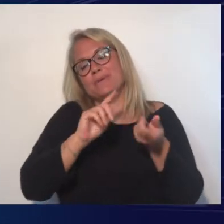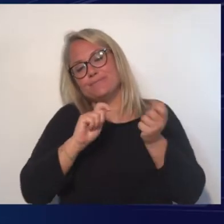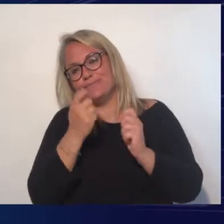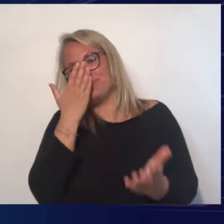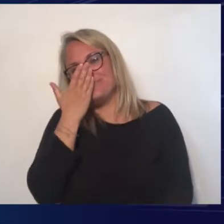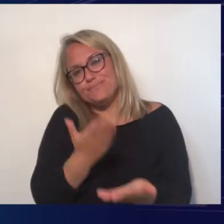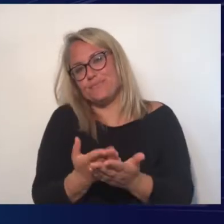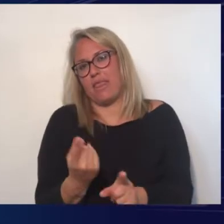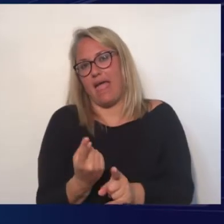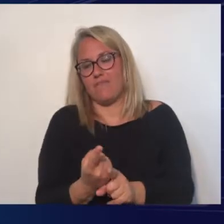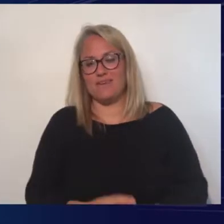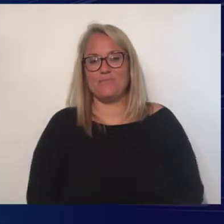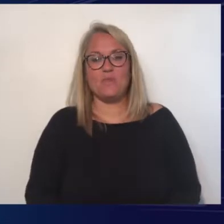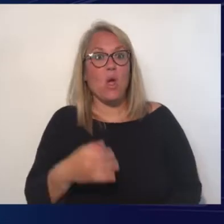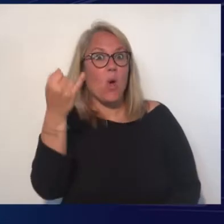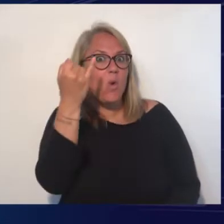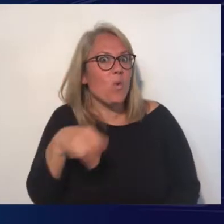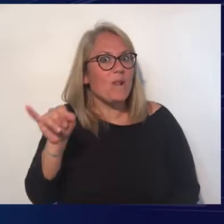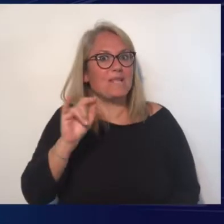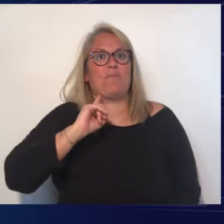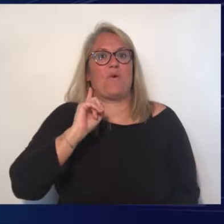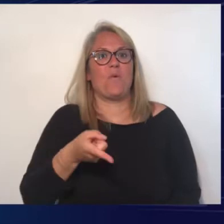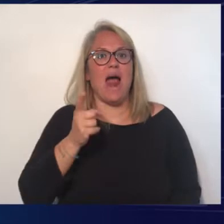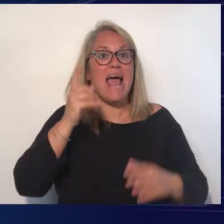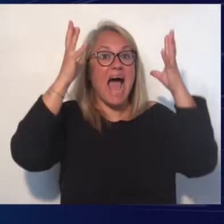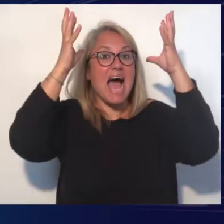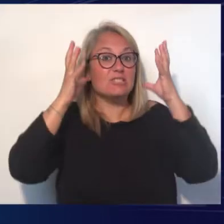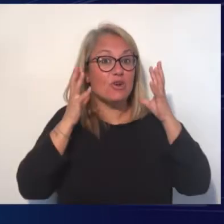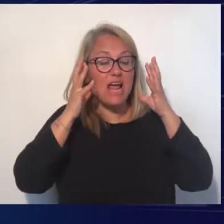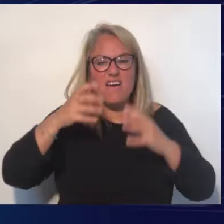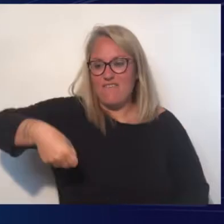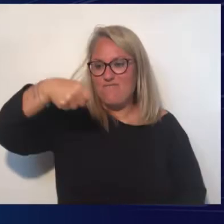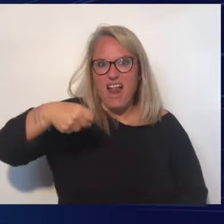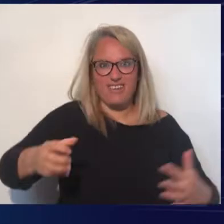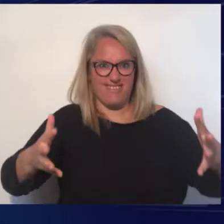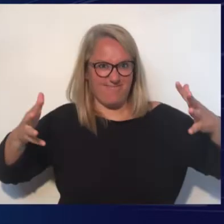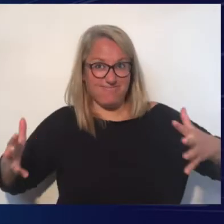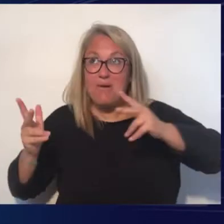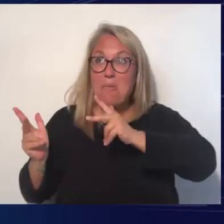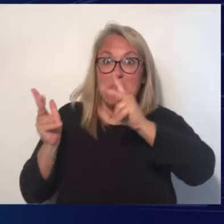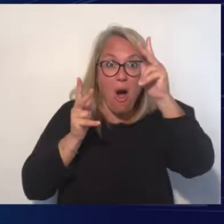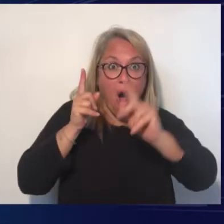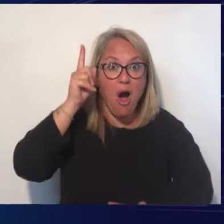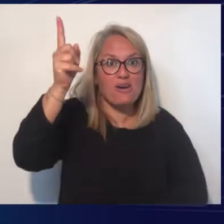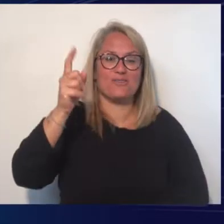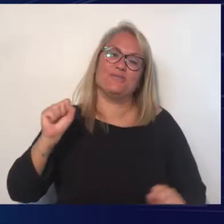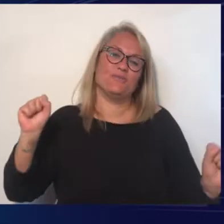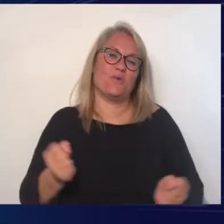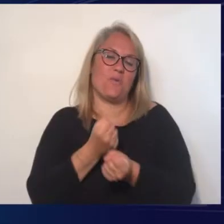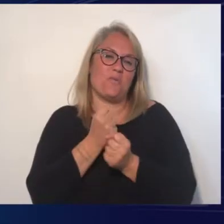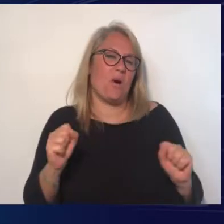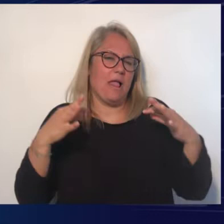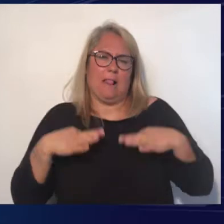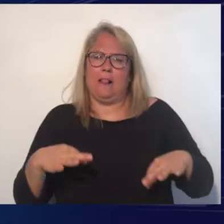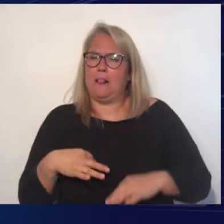chicca, per gli astronauti ovviamente non possono portare valigie enormi nello spazio di abiti. Hanno